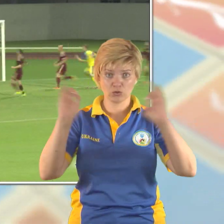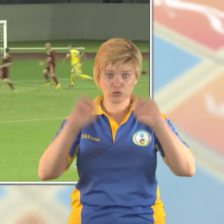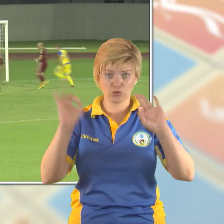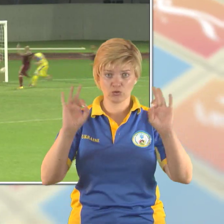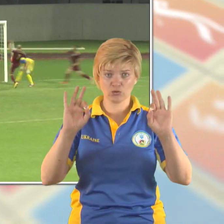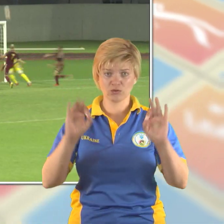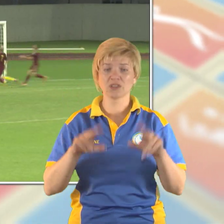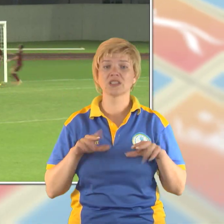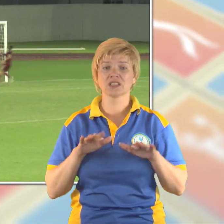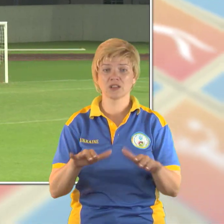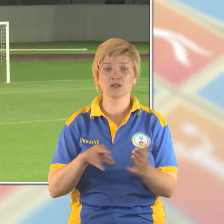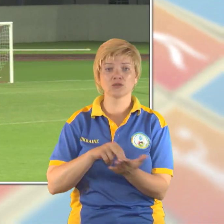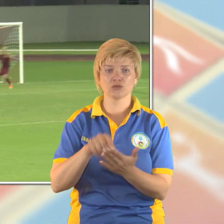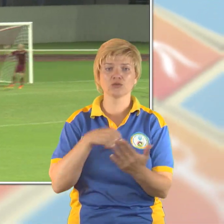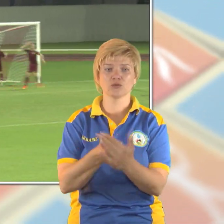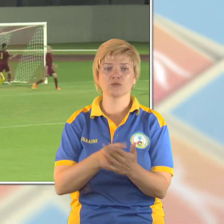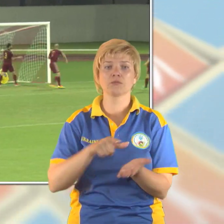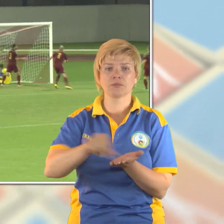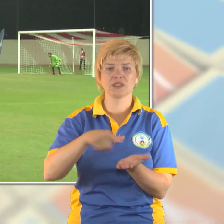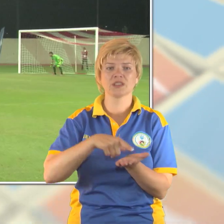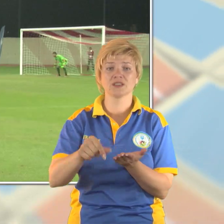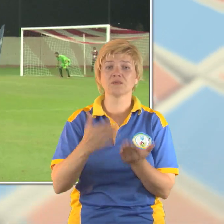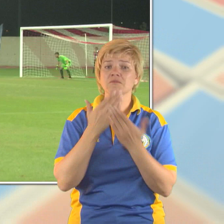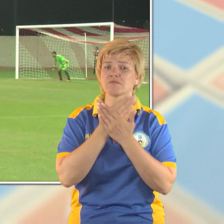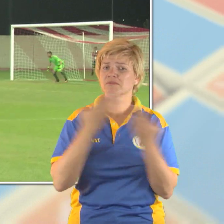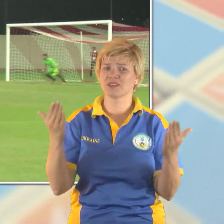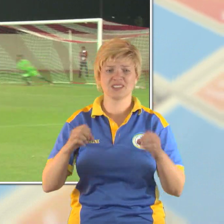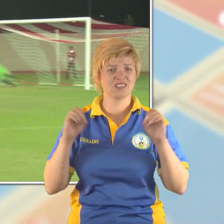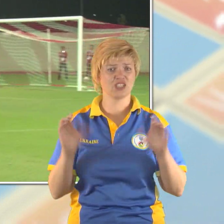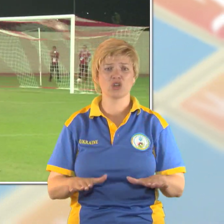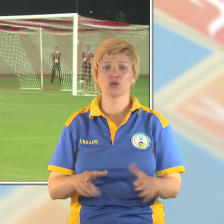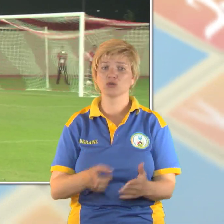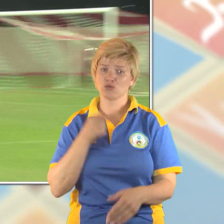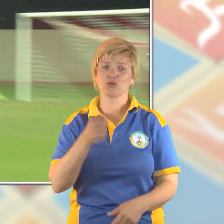до пенальті. Вирішальний гол на рахунку Андрія Сотнікова.